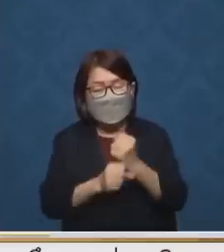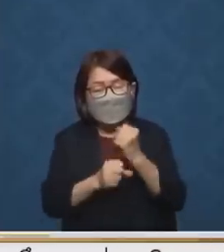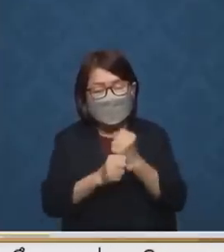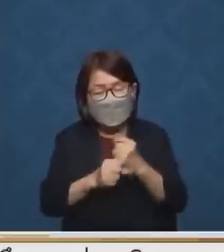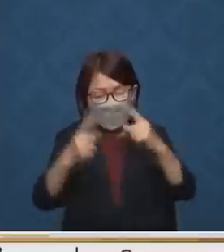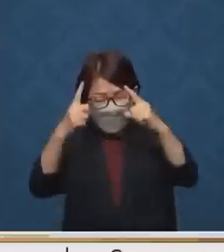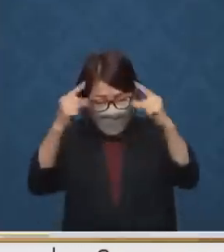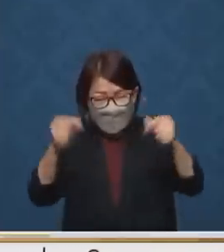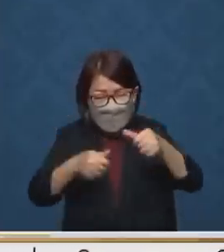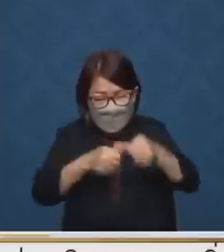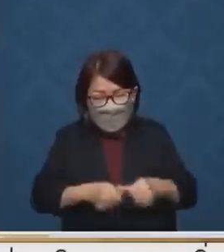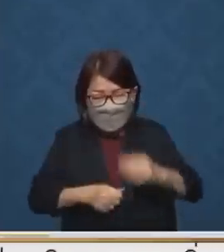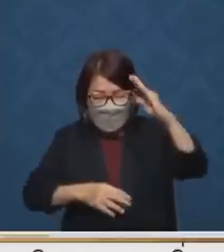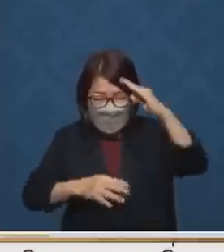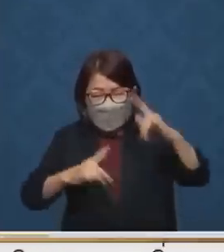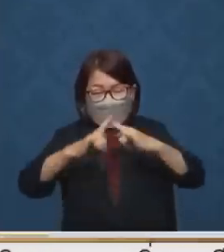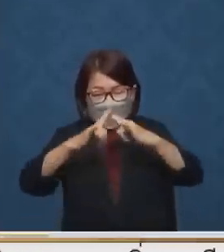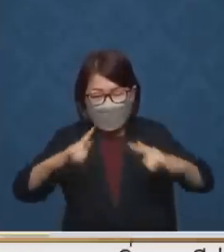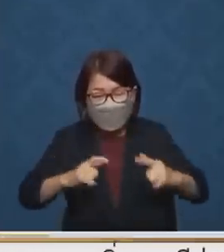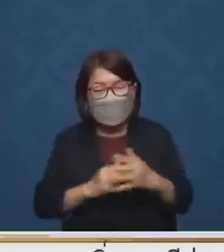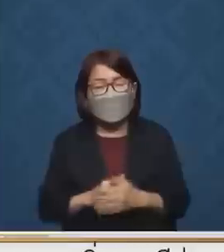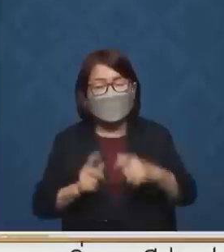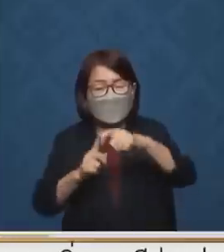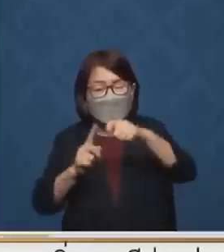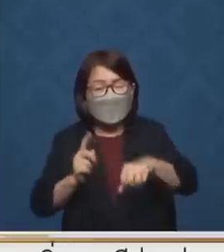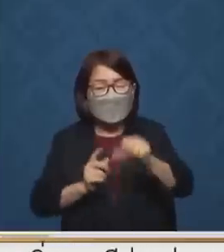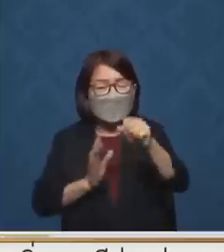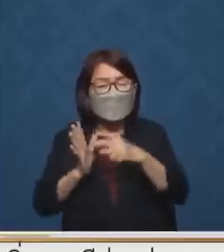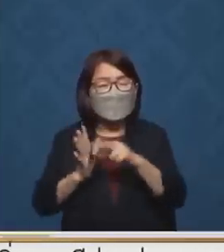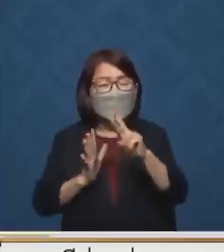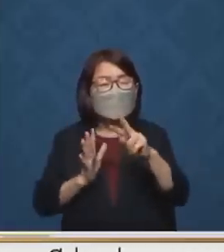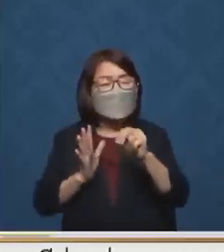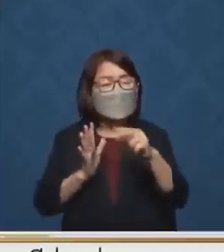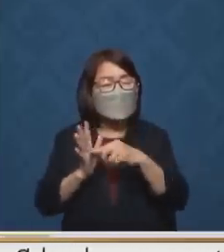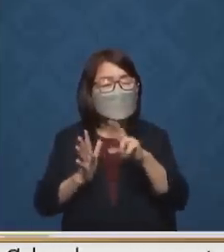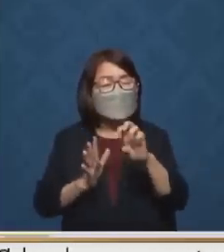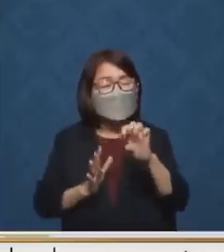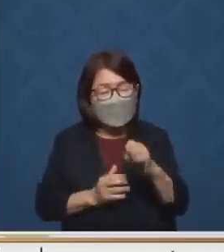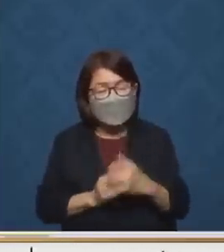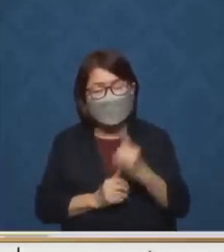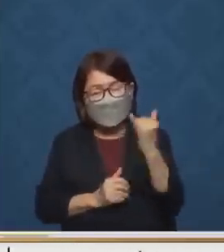บาล ค้ายสุระนาลี มาจัดหนวยคดกรอง หน้าหอบรม เพื่อป้องกัเชื้อ